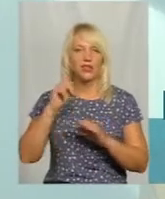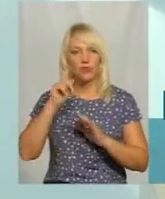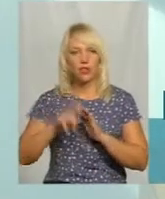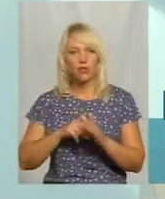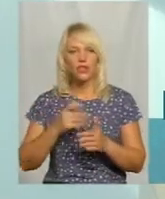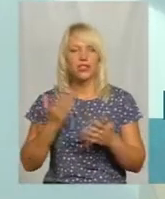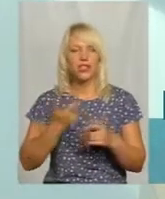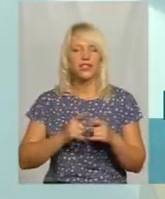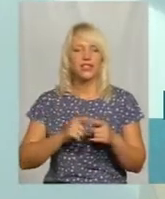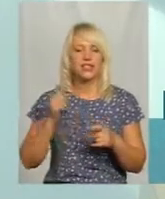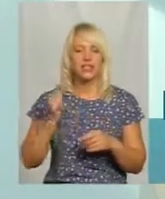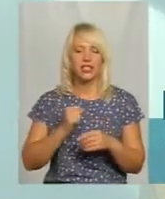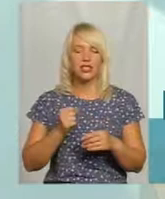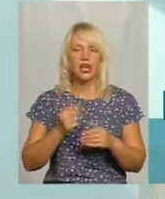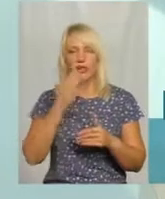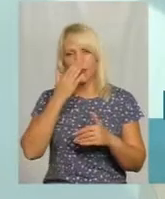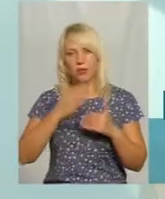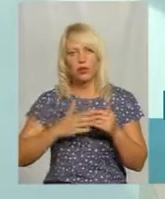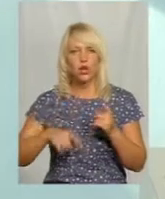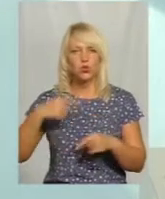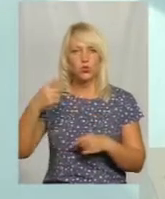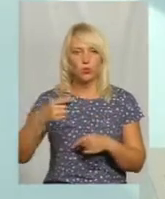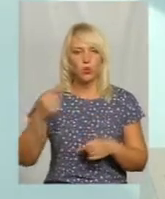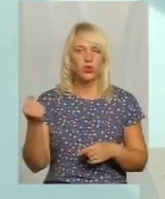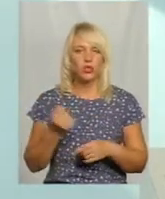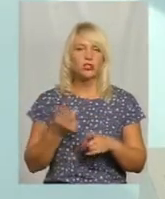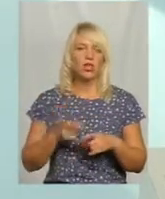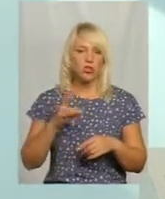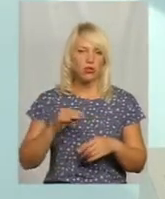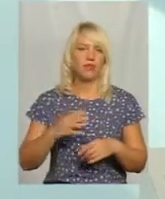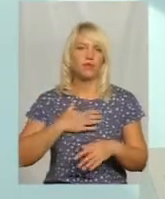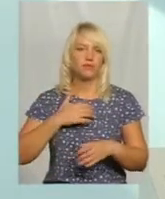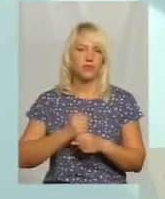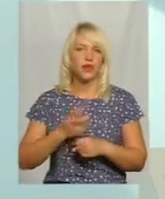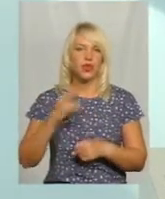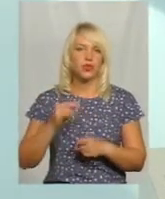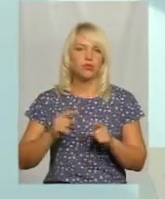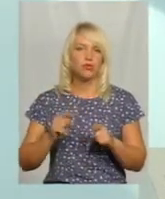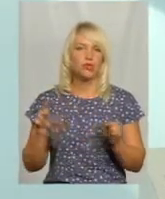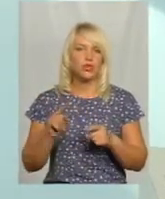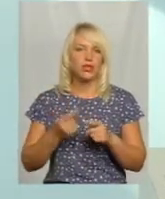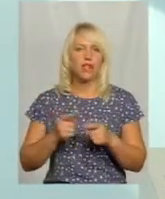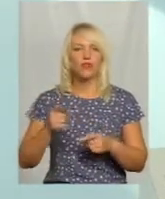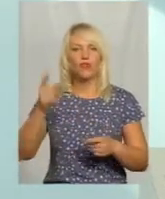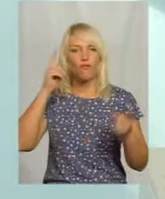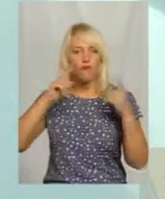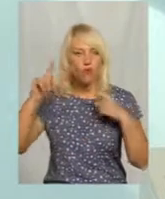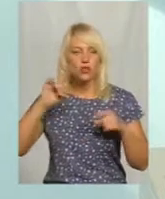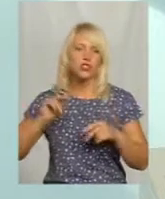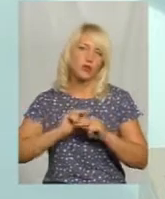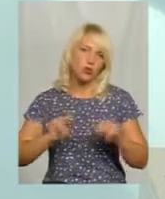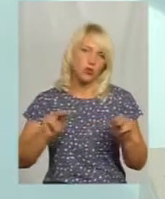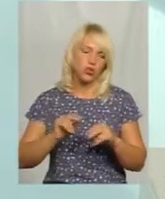майже напередодні того початку наступного тижня, але вони мобілізовувались, тому що це надзвичайно творчі і